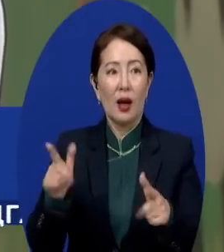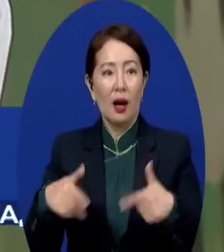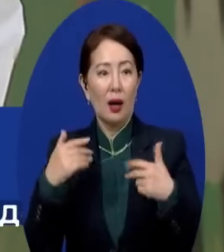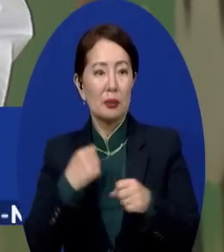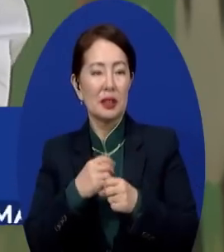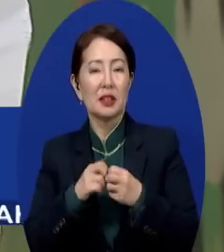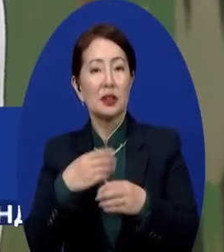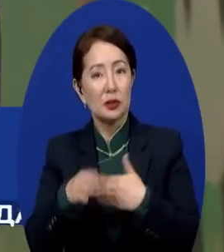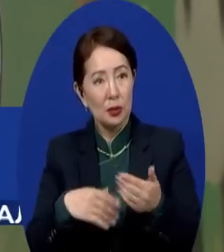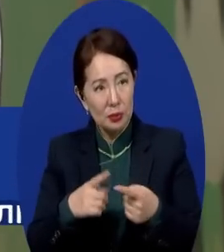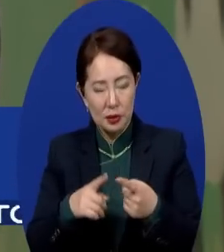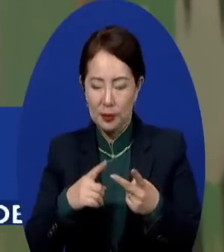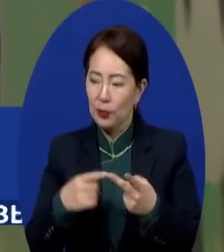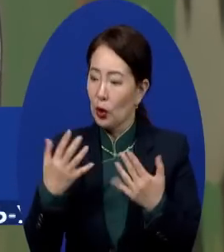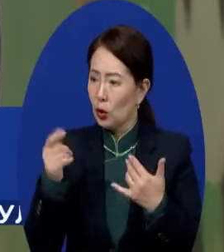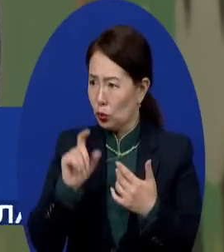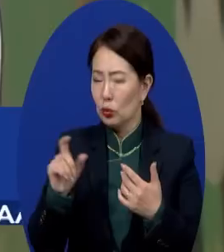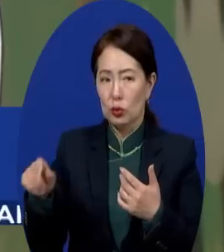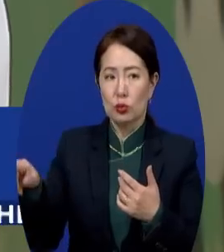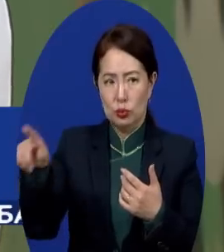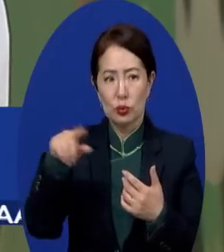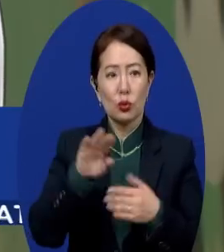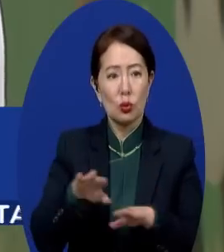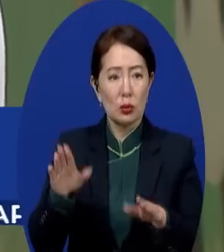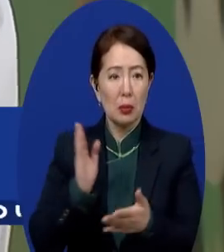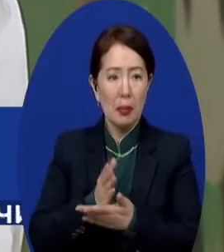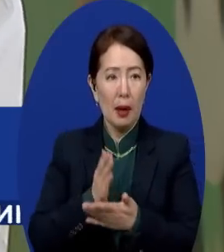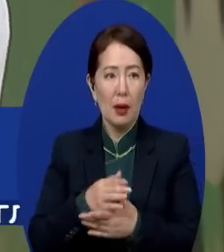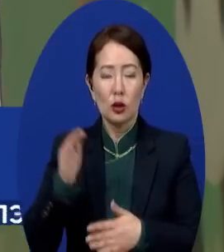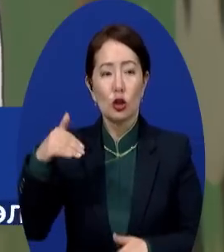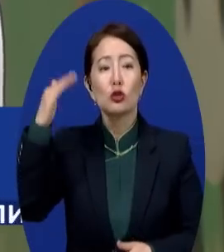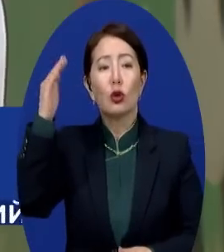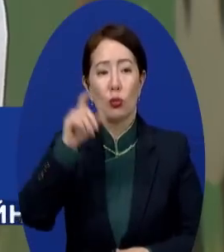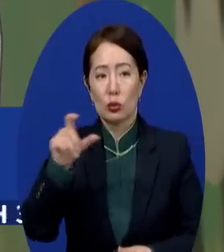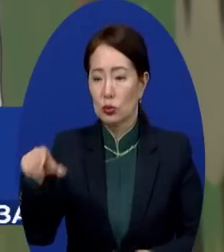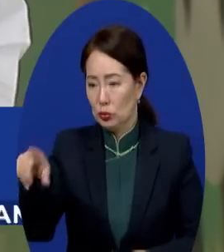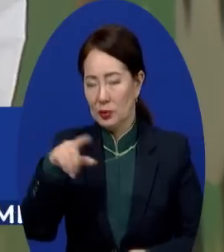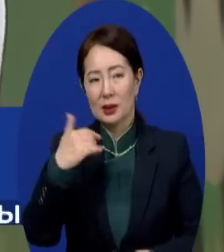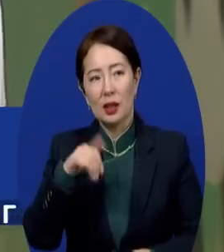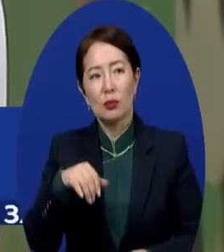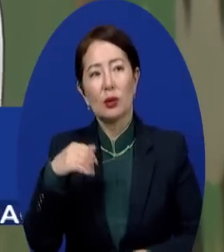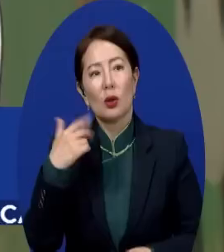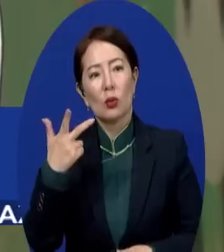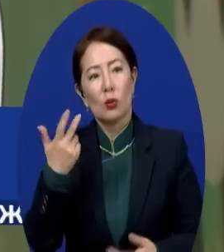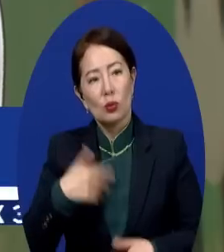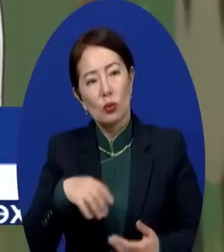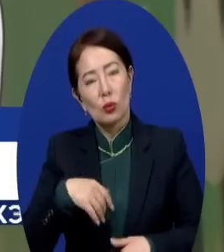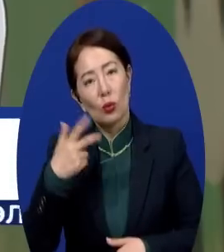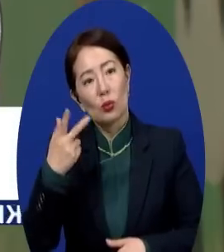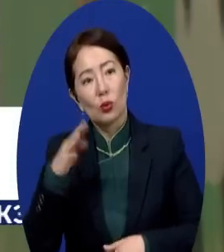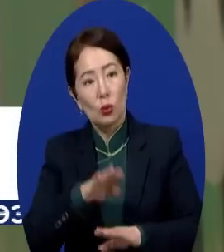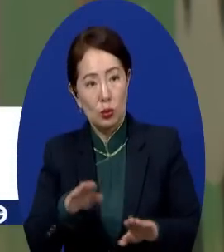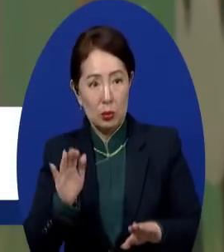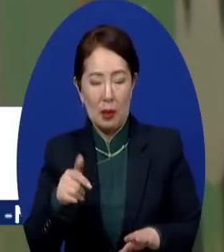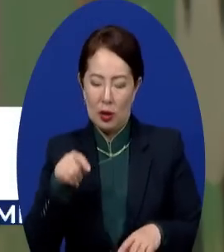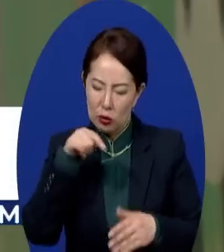хийсэн маш олон усад хүүхдүүд бай. Одоо бүр том болцсон. Зарим нь бол 3-4 хүүхд гаргачихсан. Тэгэхээр ер